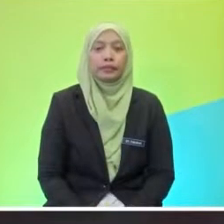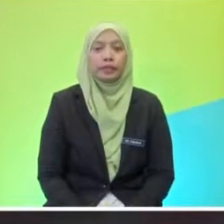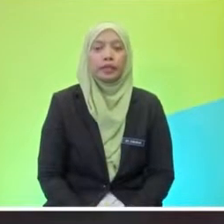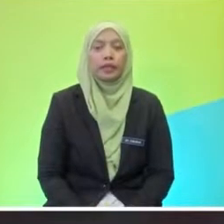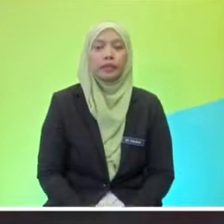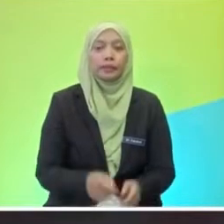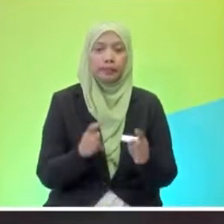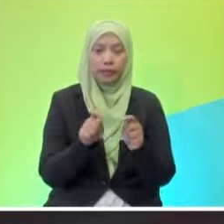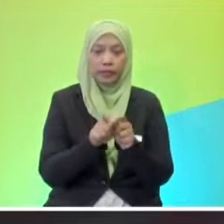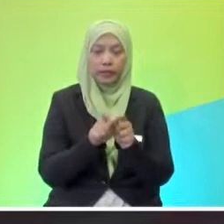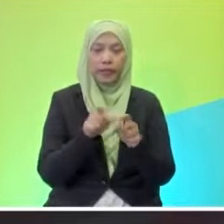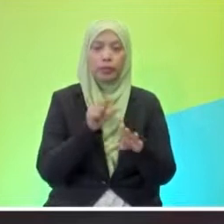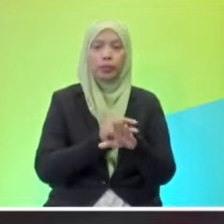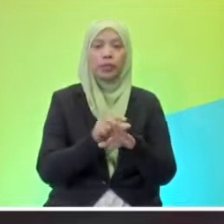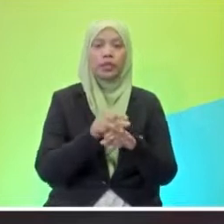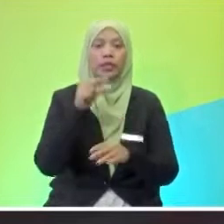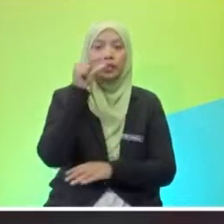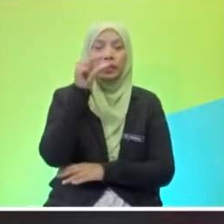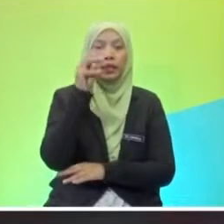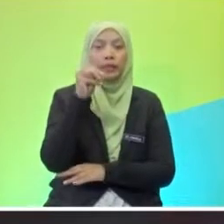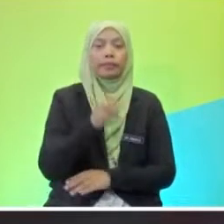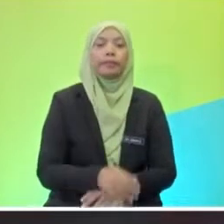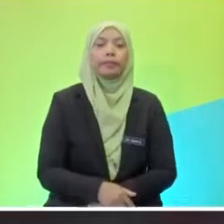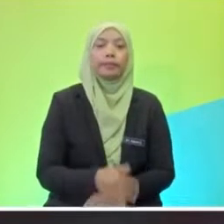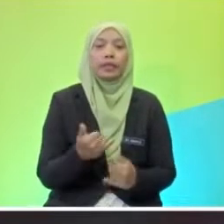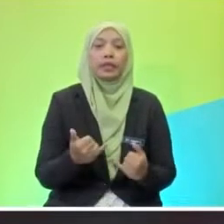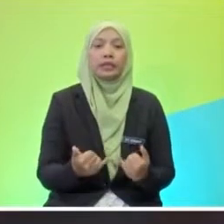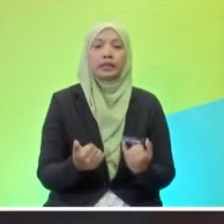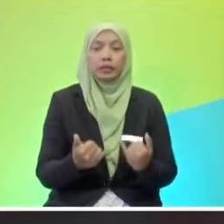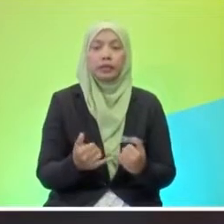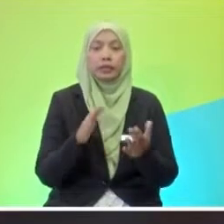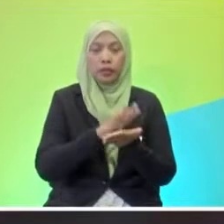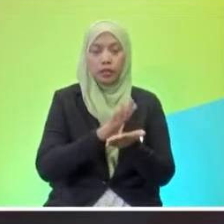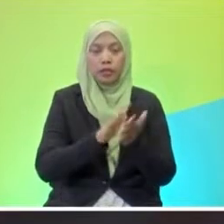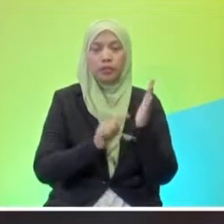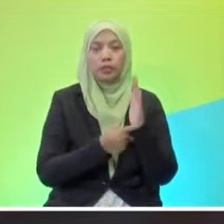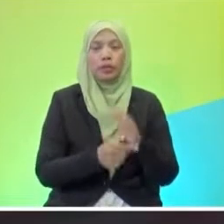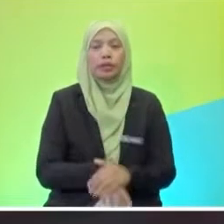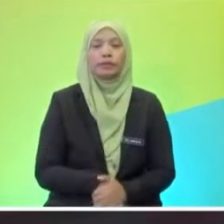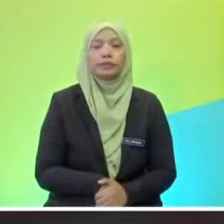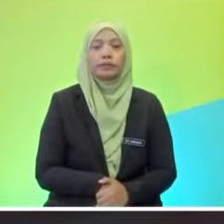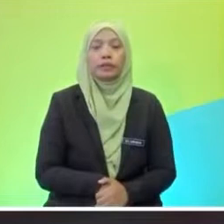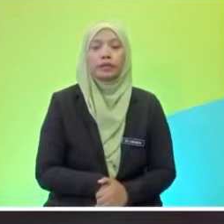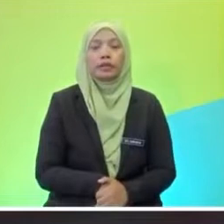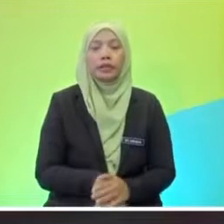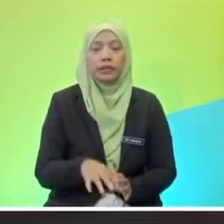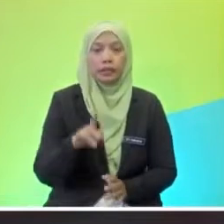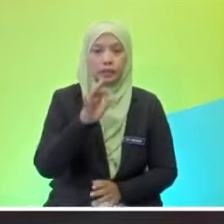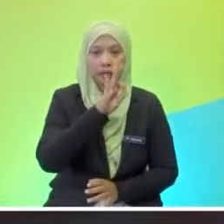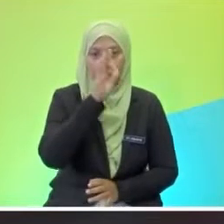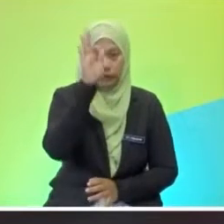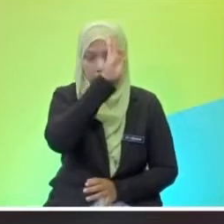Tapi kita lihat kembali ke sekolah kembali Oke Selain itu jabatan kerajaan dan